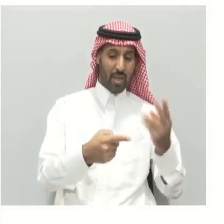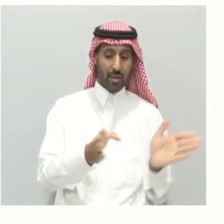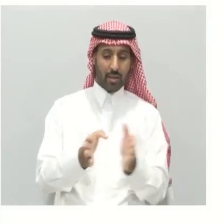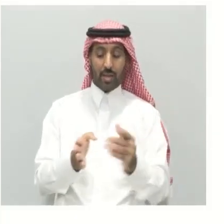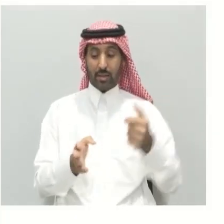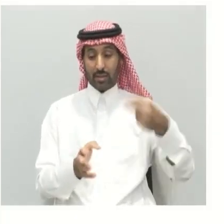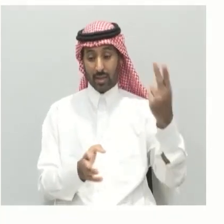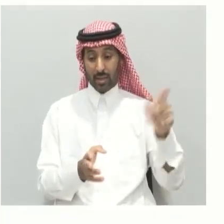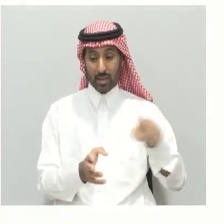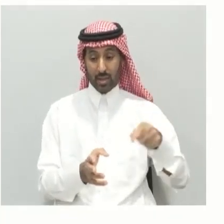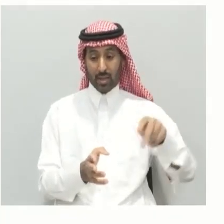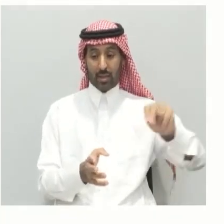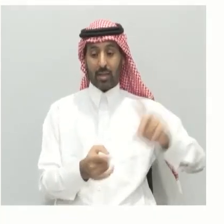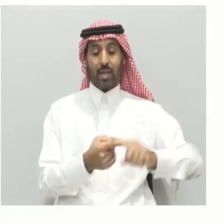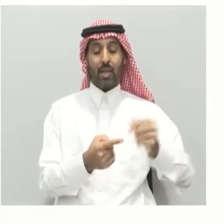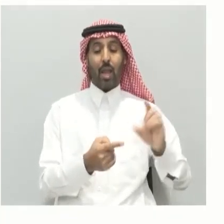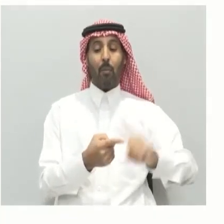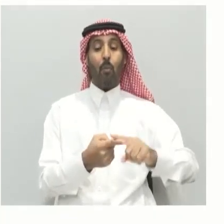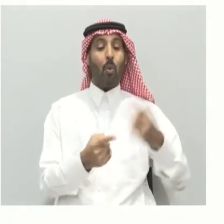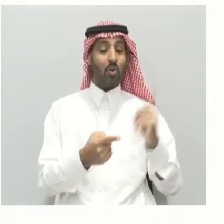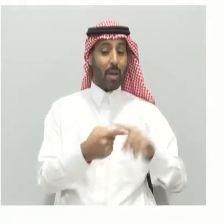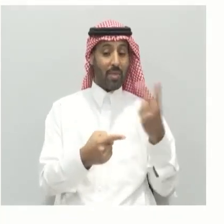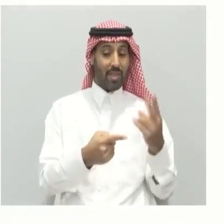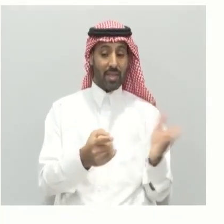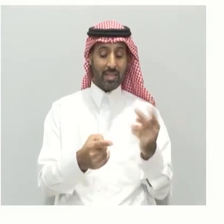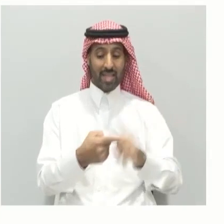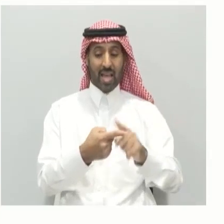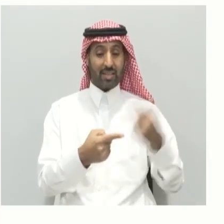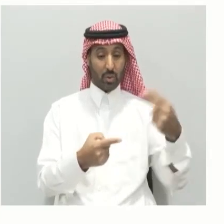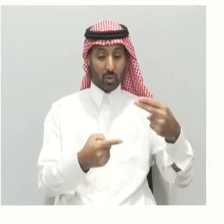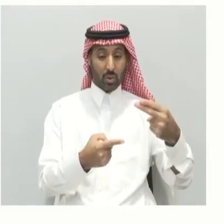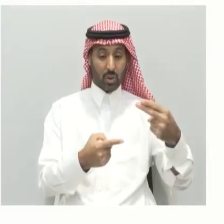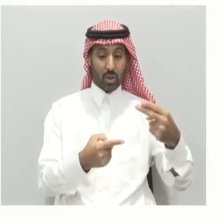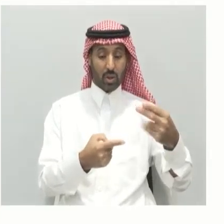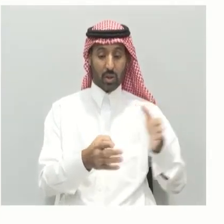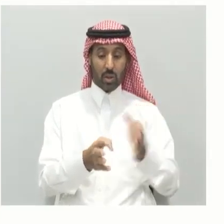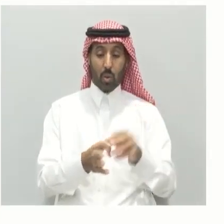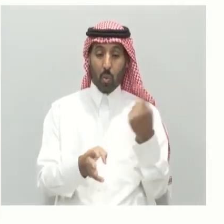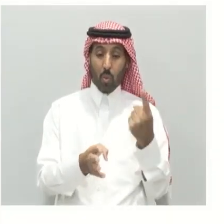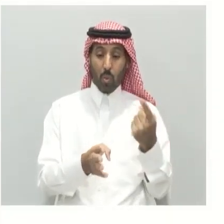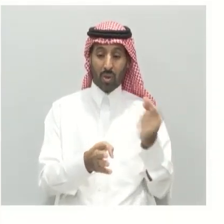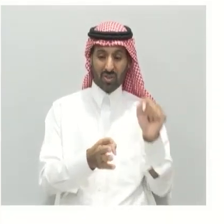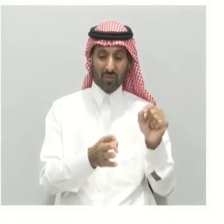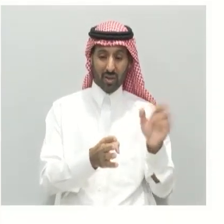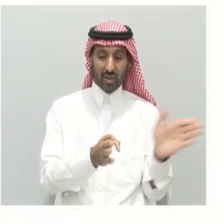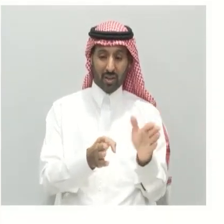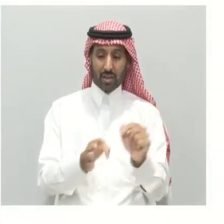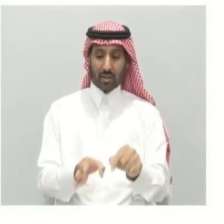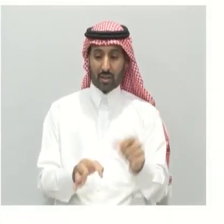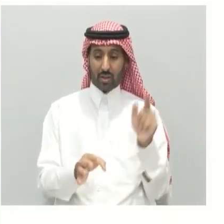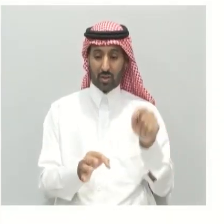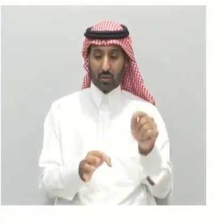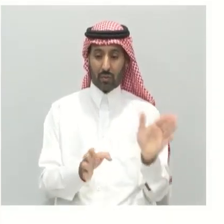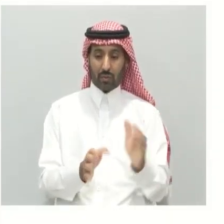ان موجب ا زائدا الهيدروجين الهيدروجين عندي كم هنا عندي هنا غير متحت فبتالي سوف يكون عندي كم سوف يكون عندي